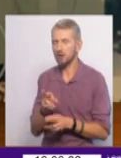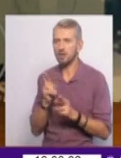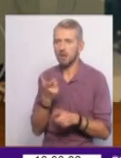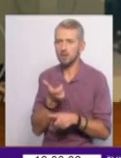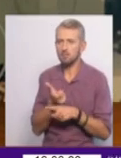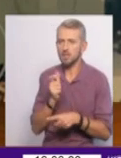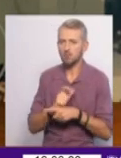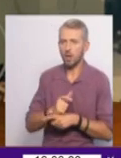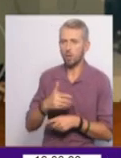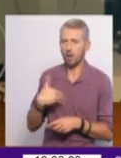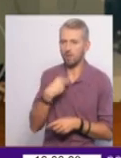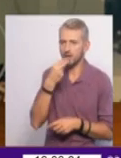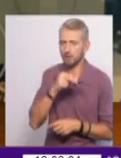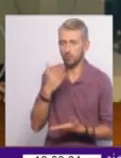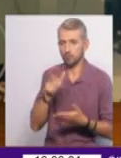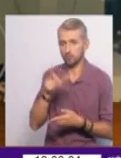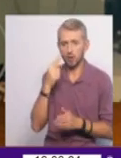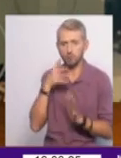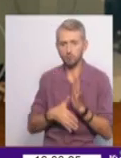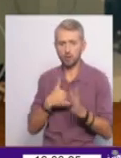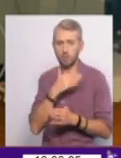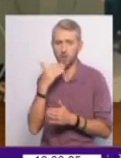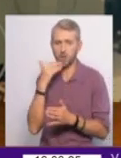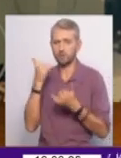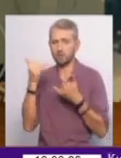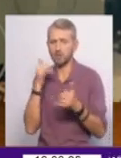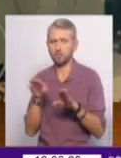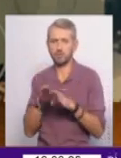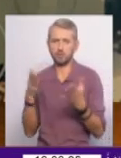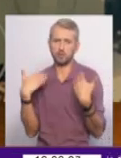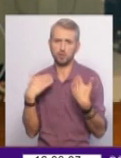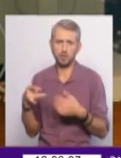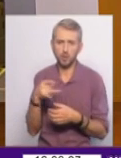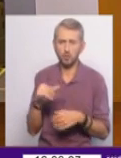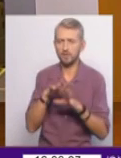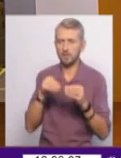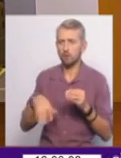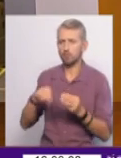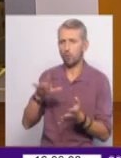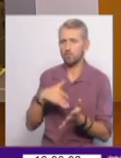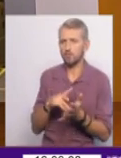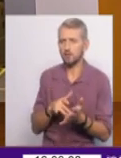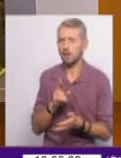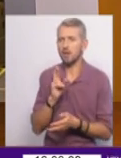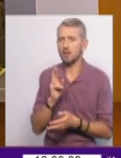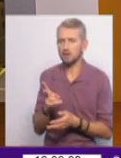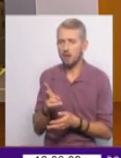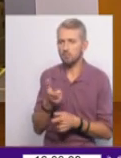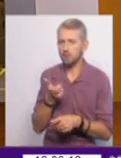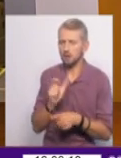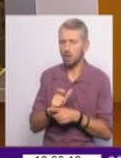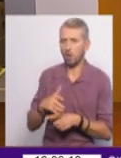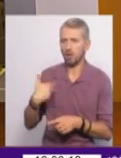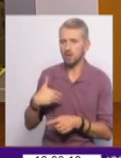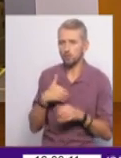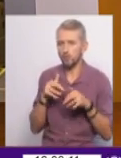максимально ефективно, якщо людина розуміє, у нас дуже багато дзвінків подібних зі Святошинського району, та й взагалі з усього міста, яким чином максимально